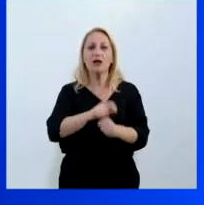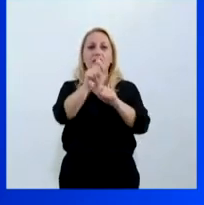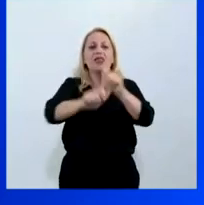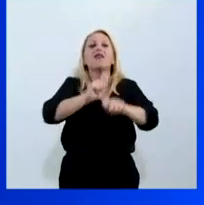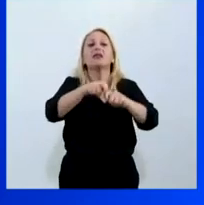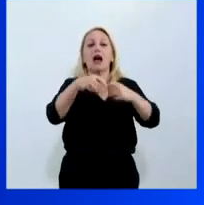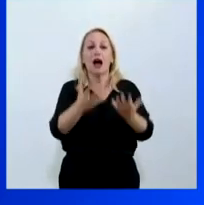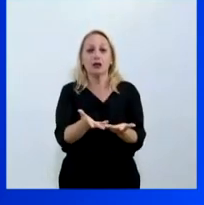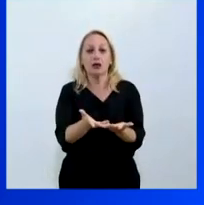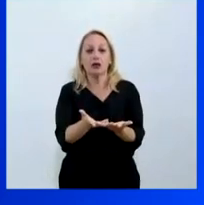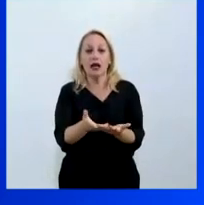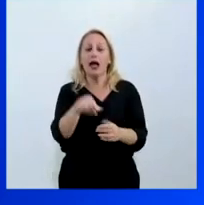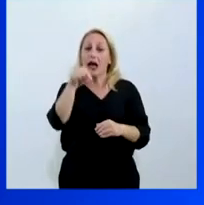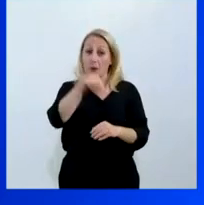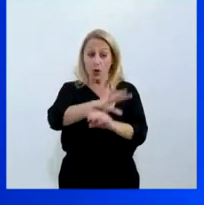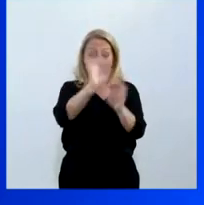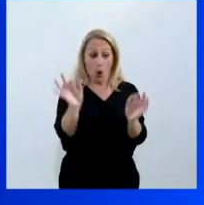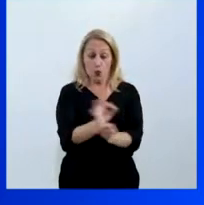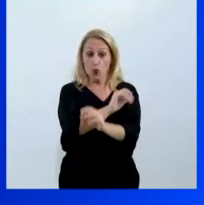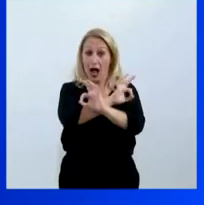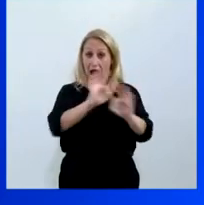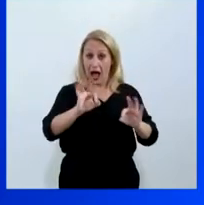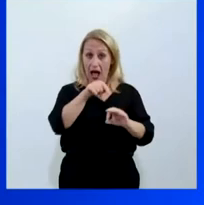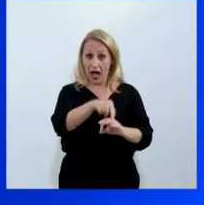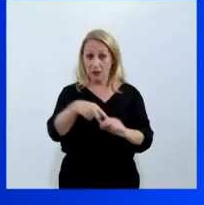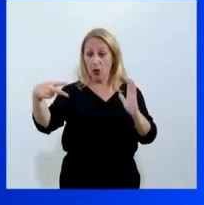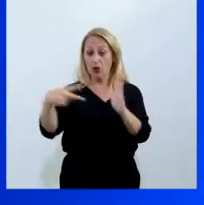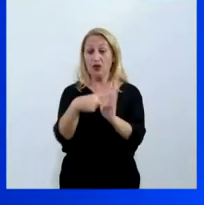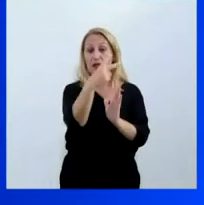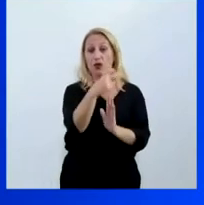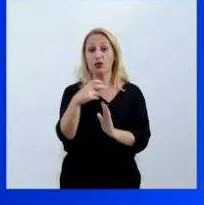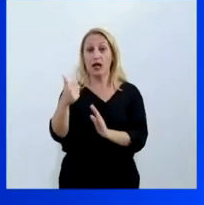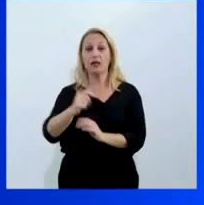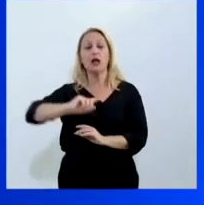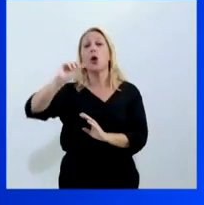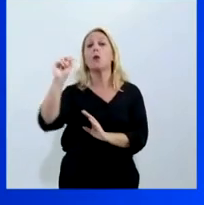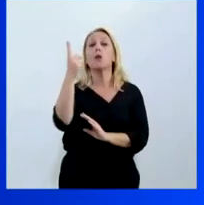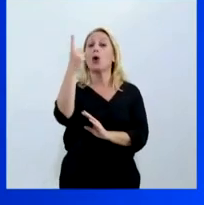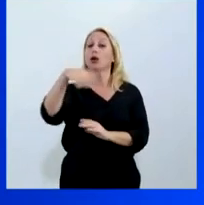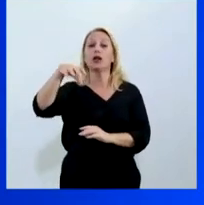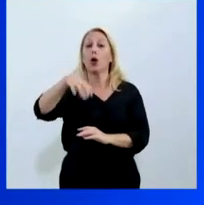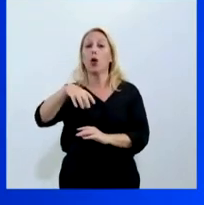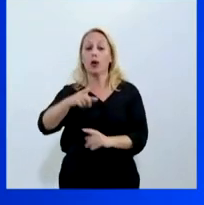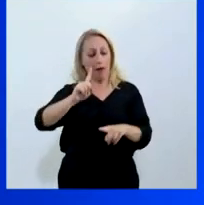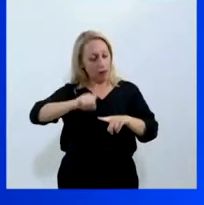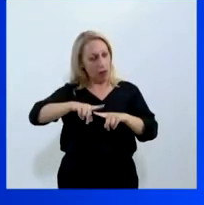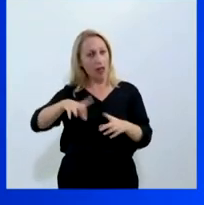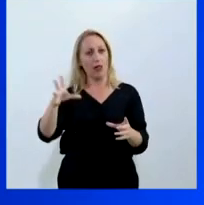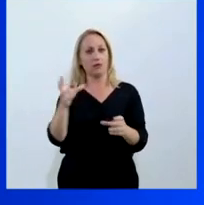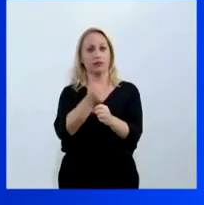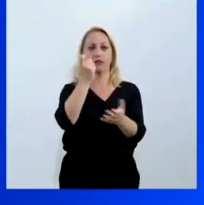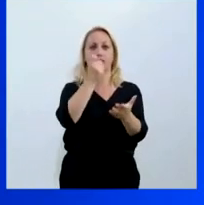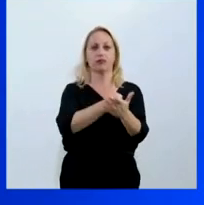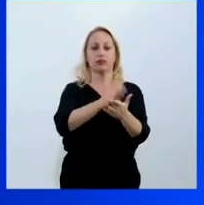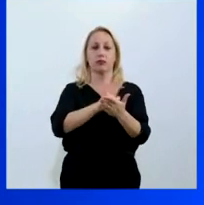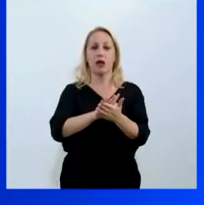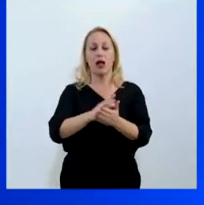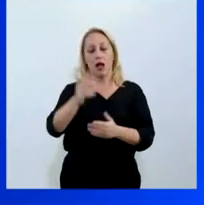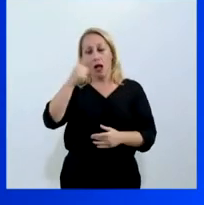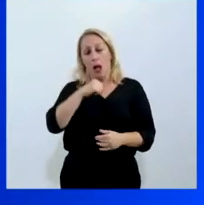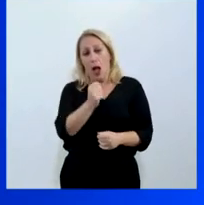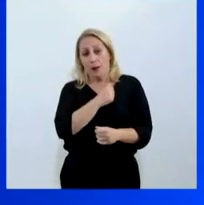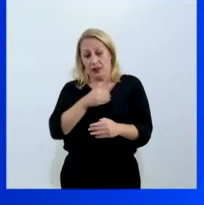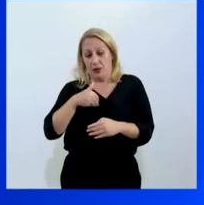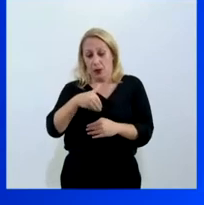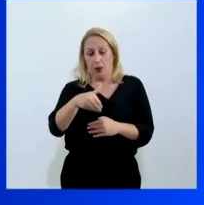δεν υπάρχουν. Θα είμαστε η πρώτη χώρα που θα τα παραλάβει το 2026. Πιστεύω ότι στην επόμενη αντιπυρική περίοδο πολλές